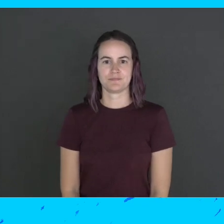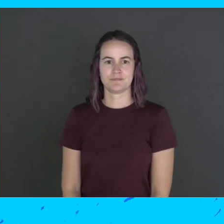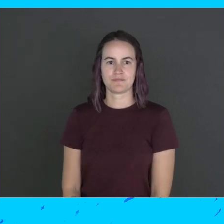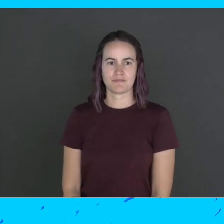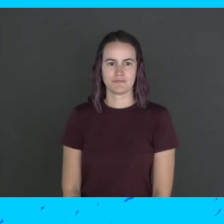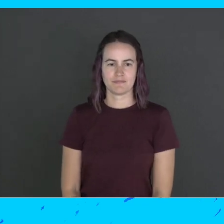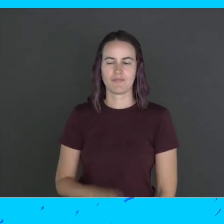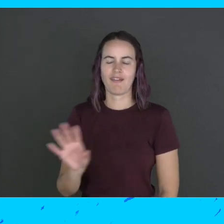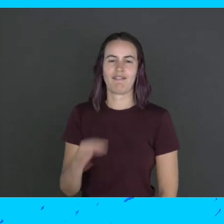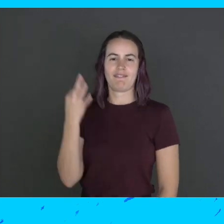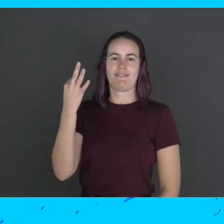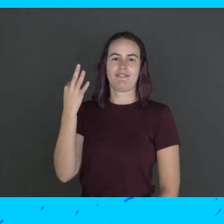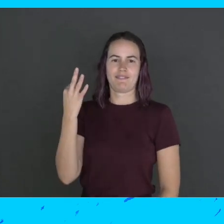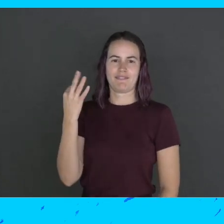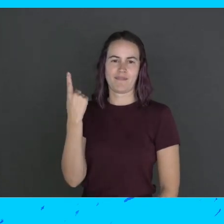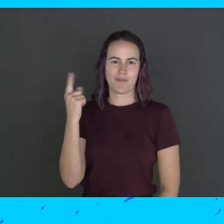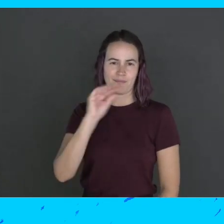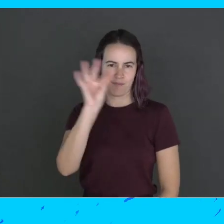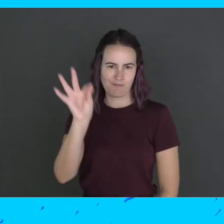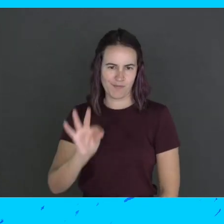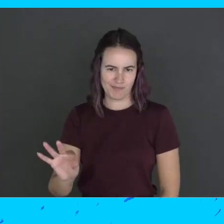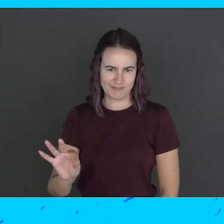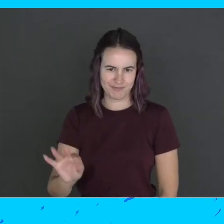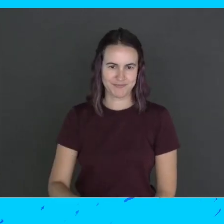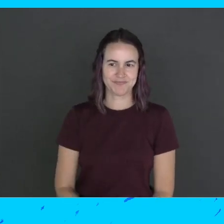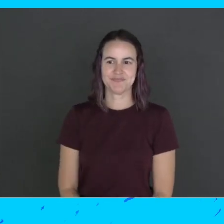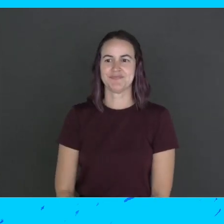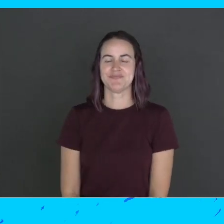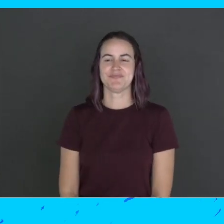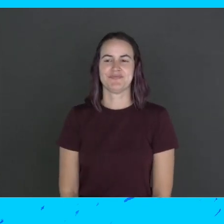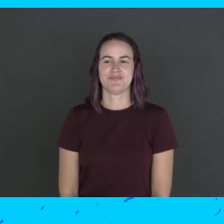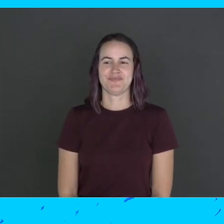Je vois vos questions. J'ai une question ici.